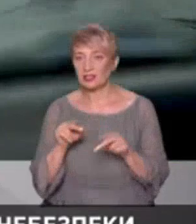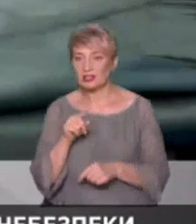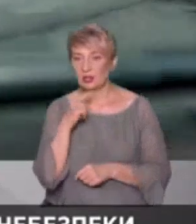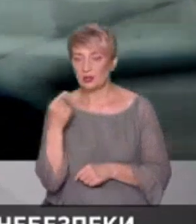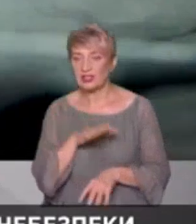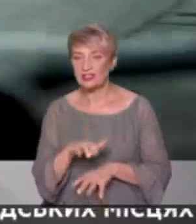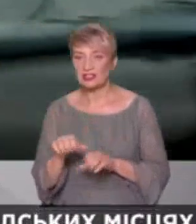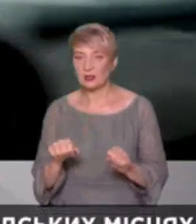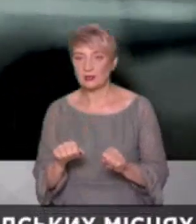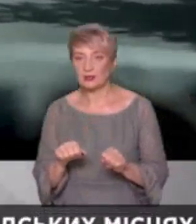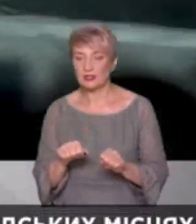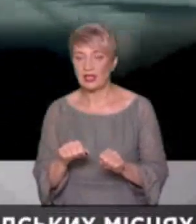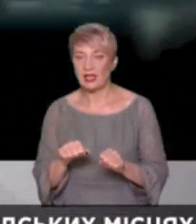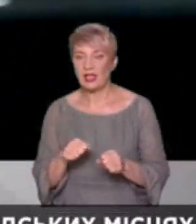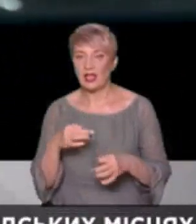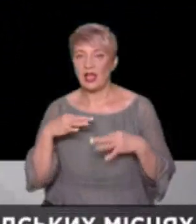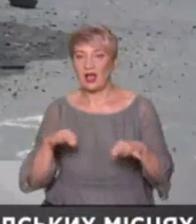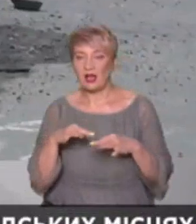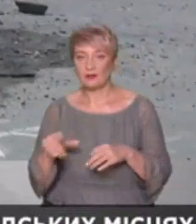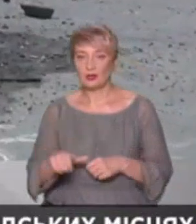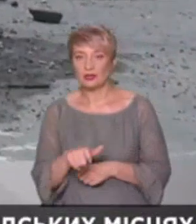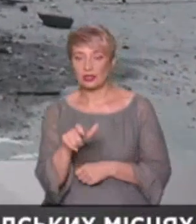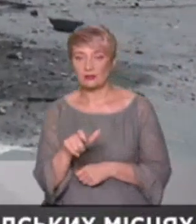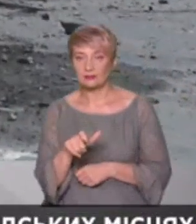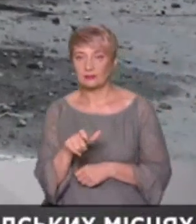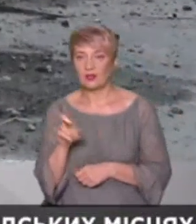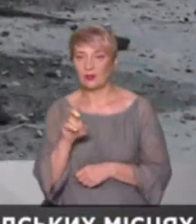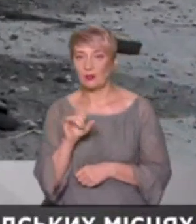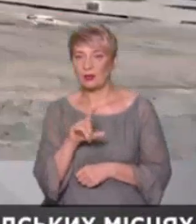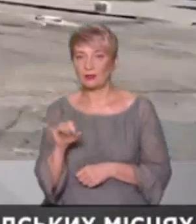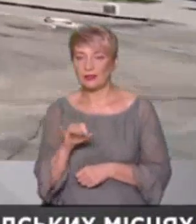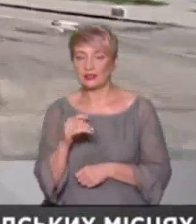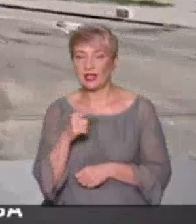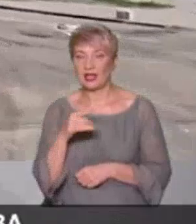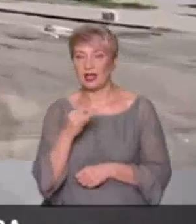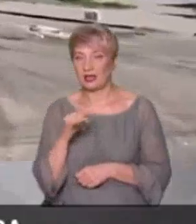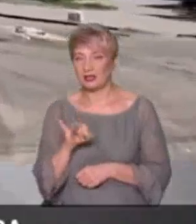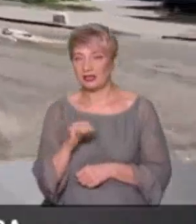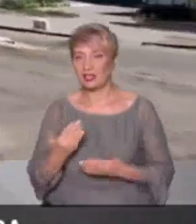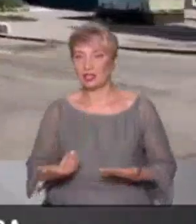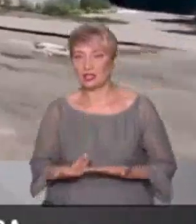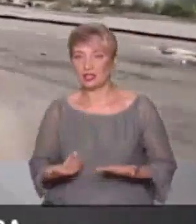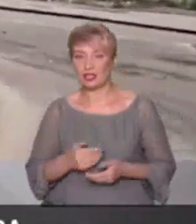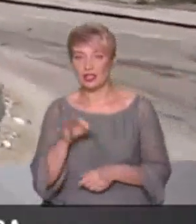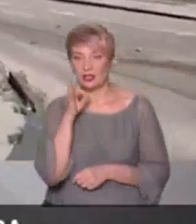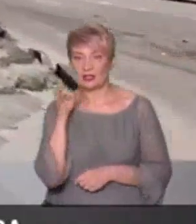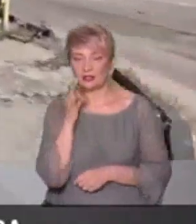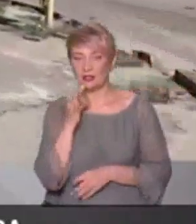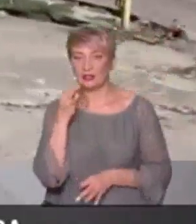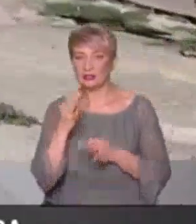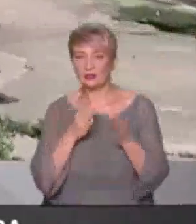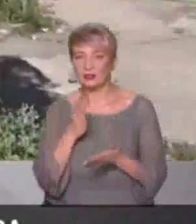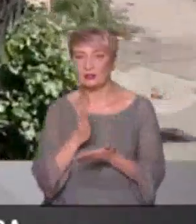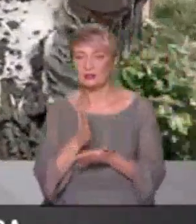захопити автошлях, який надає сполучення з Бахмутом. За словами пана Гайдая, жителі Лисичанська майже цілодобово перебувають